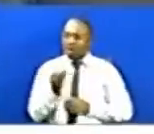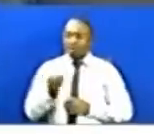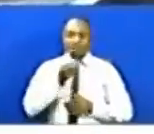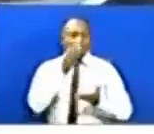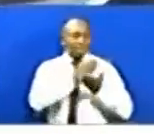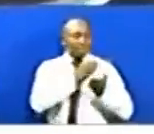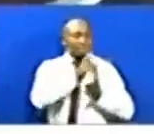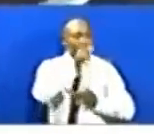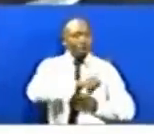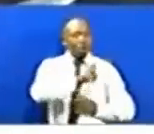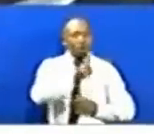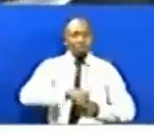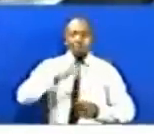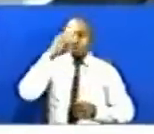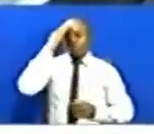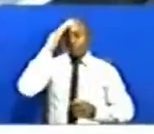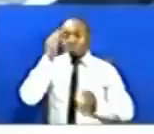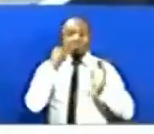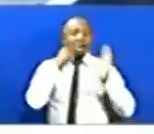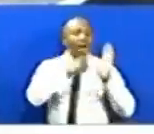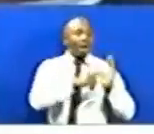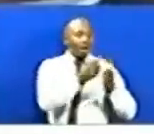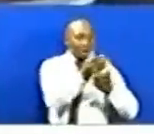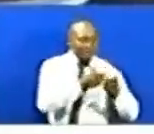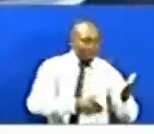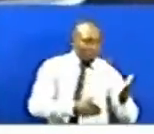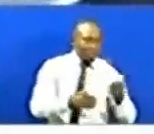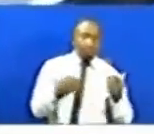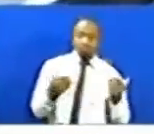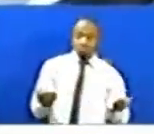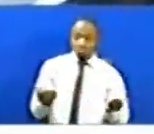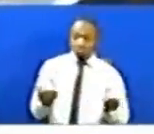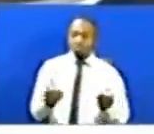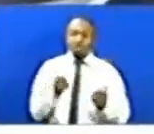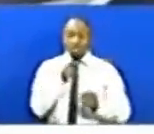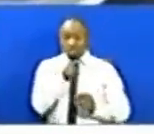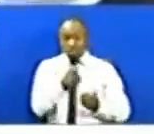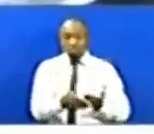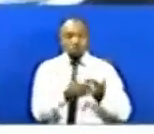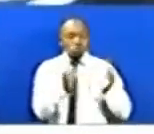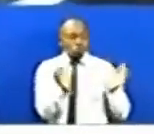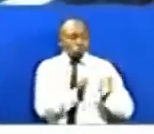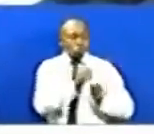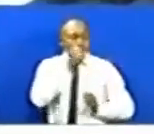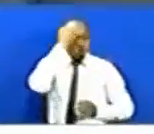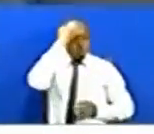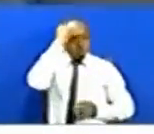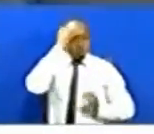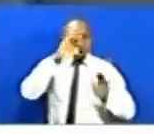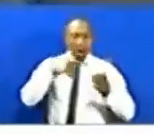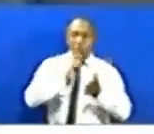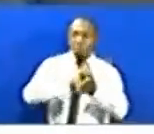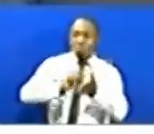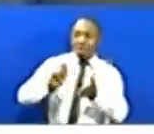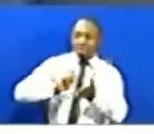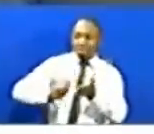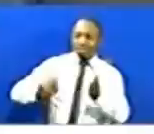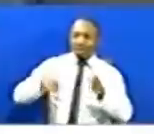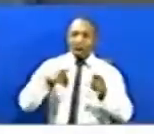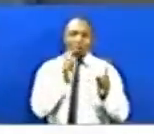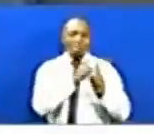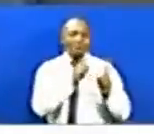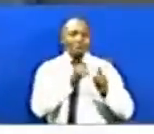wachache. Hasa wale wanaojua maana ya barua. Ni kuweza kutunza kumbukumbu au